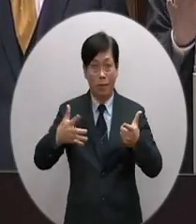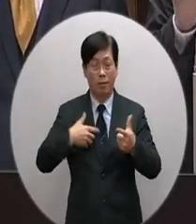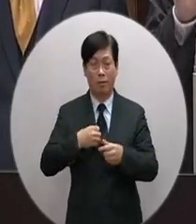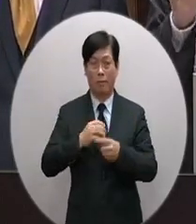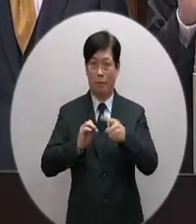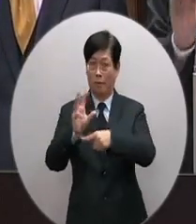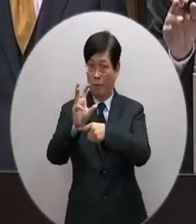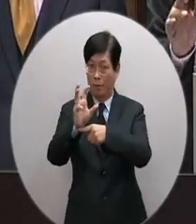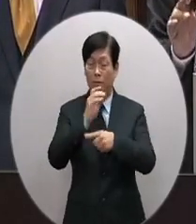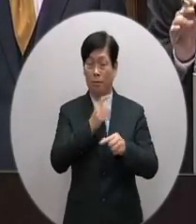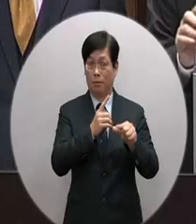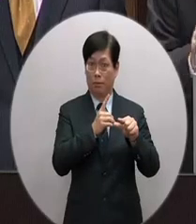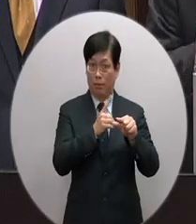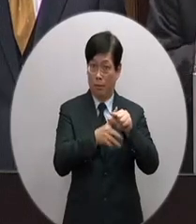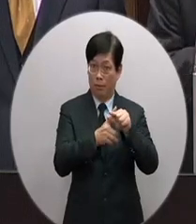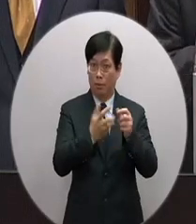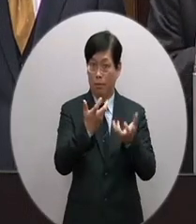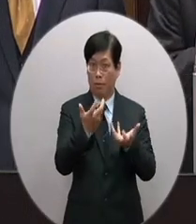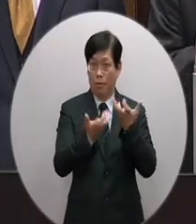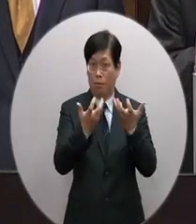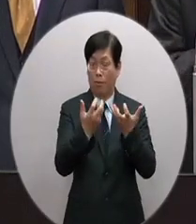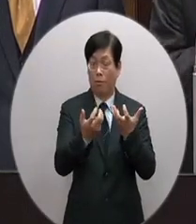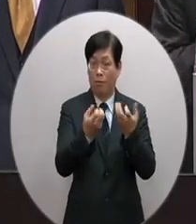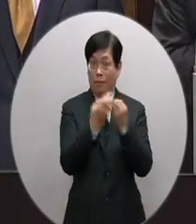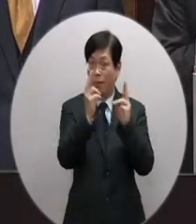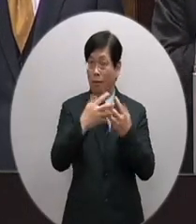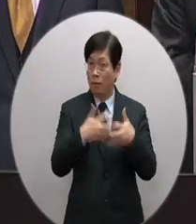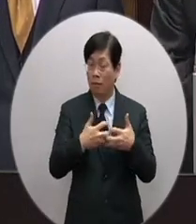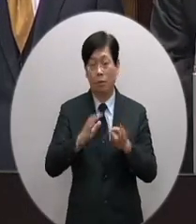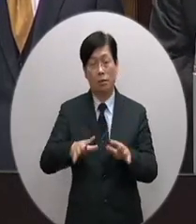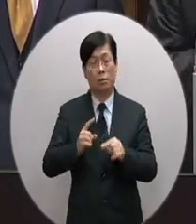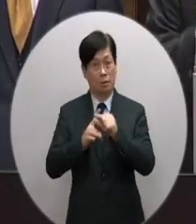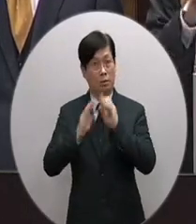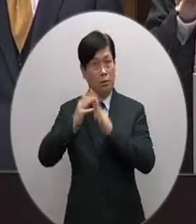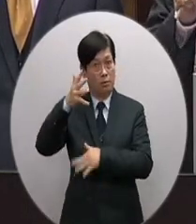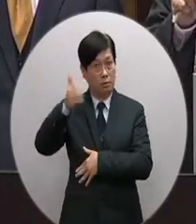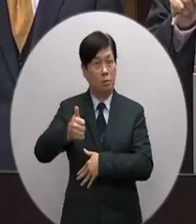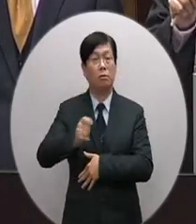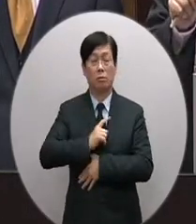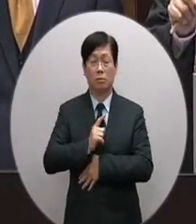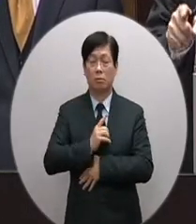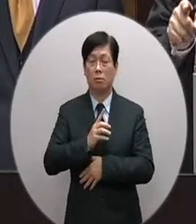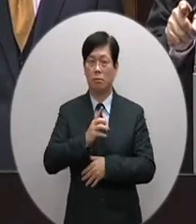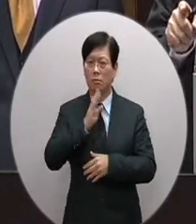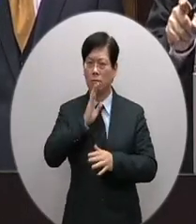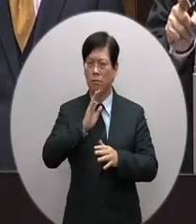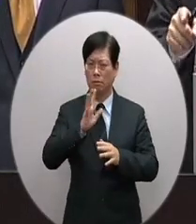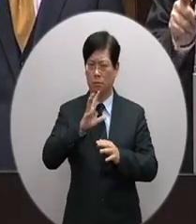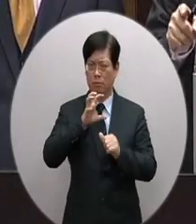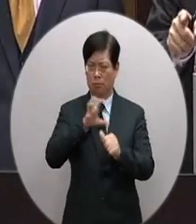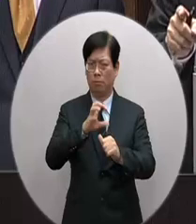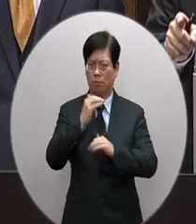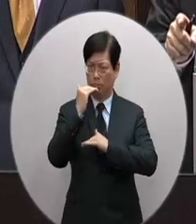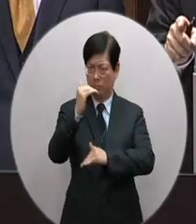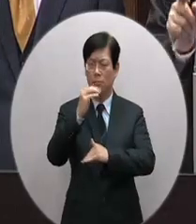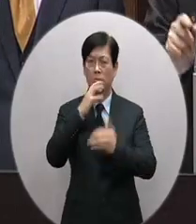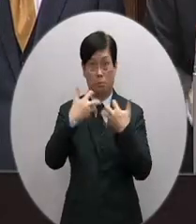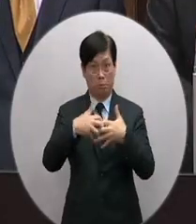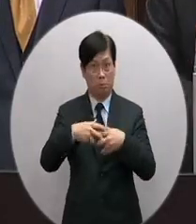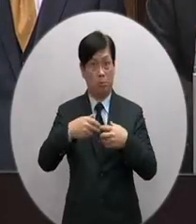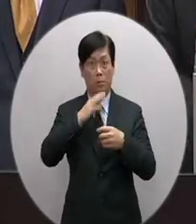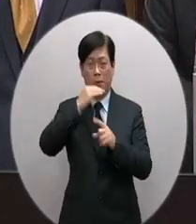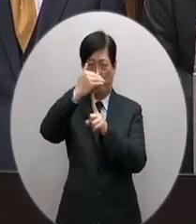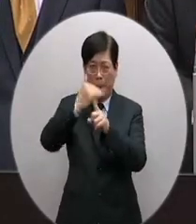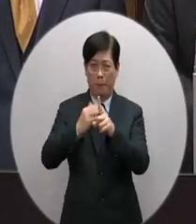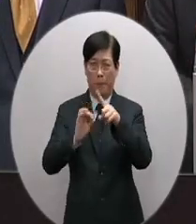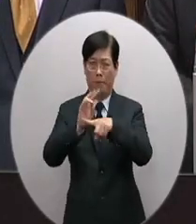八成的中国的发电量。那目前台中市政府林佳龙市长他的线这个线转的这个措施就降